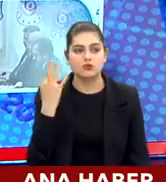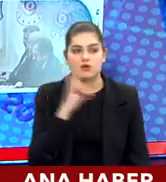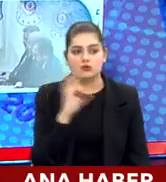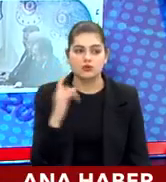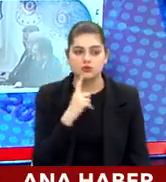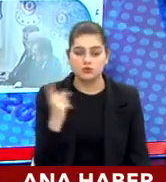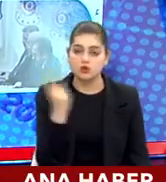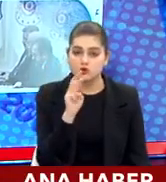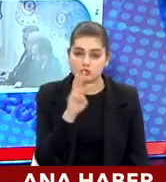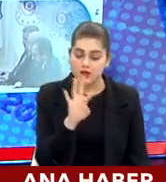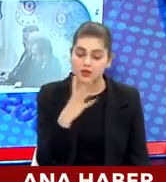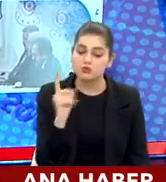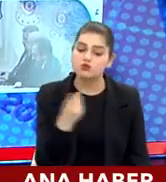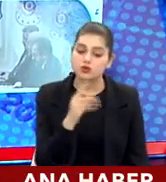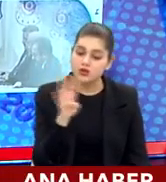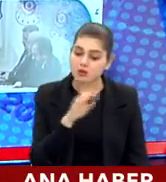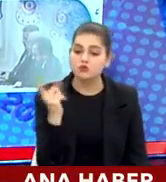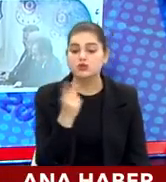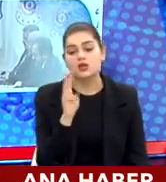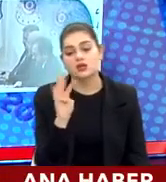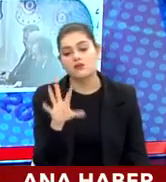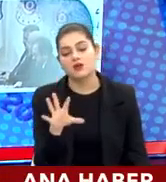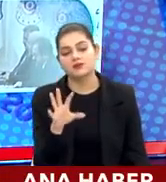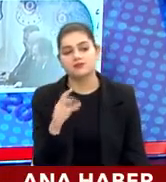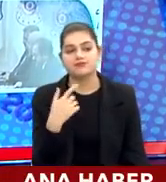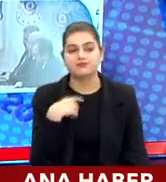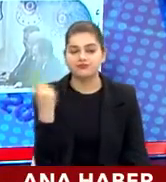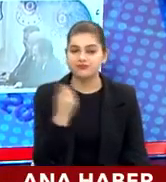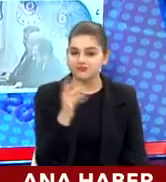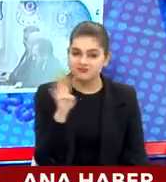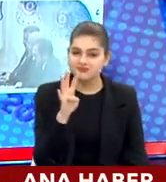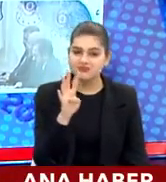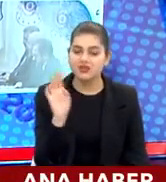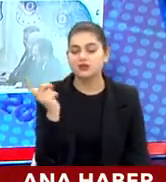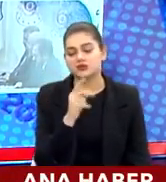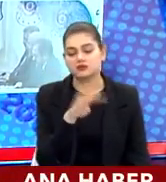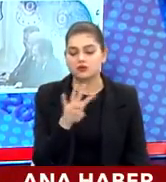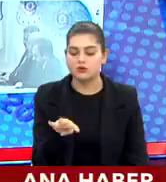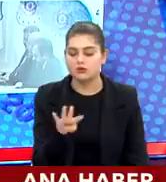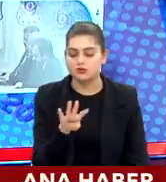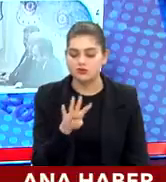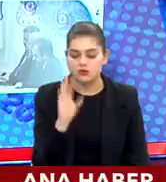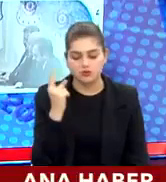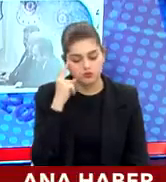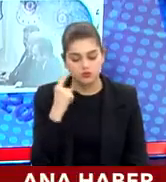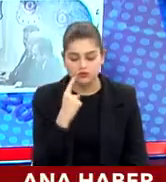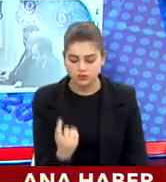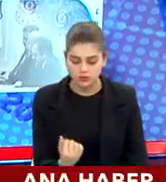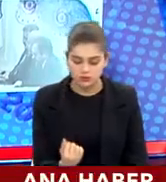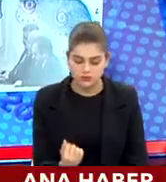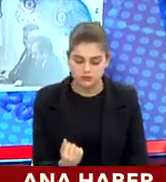söyleyeyim bak % 35 olsa sürpriz olmaz ama ben sanki % 40 veya da 44 birinin ol olacağını düşünüyorum